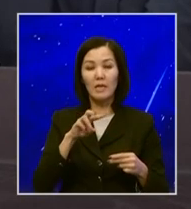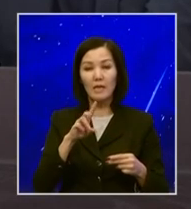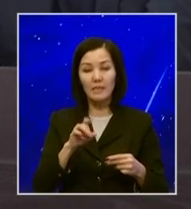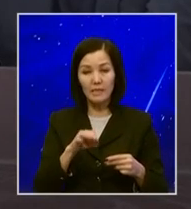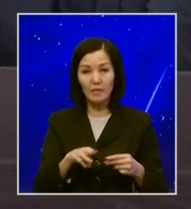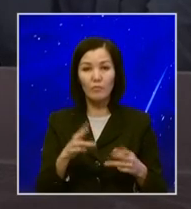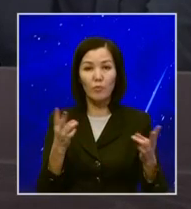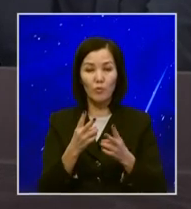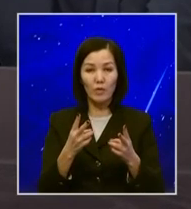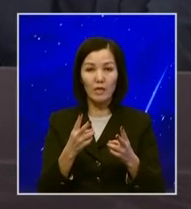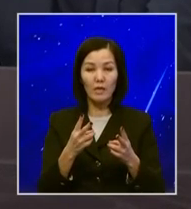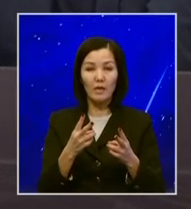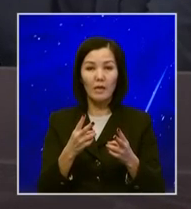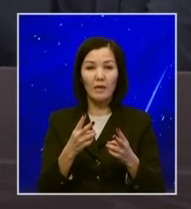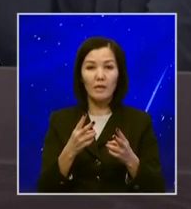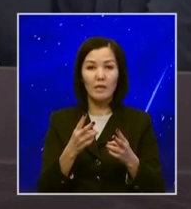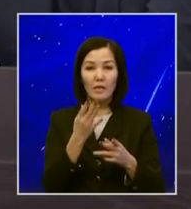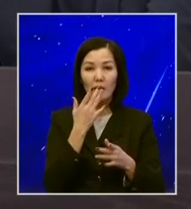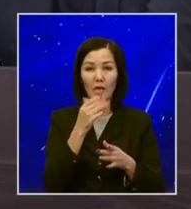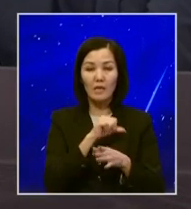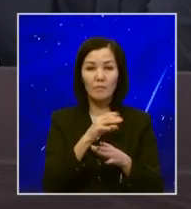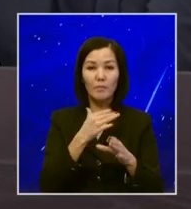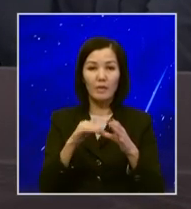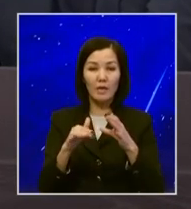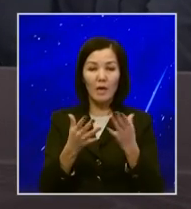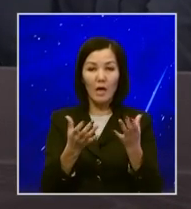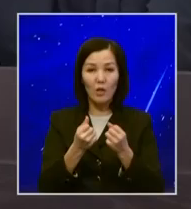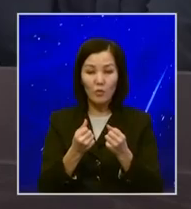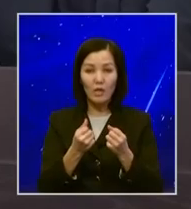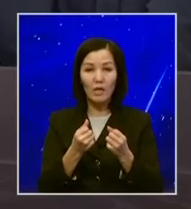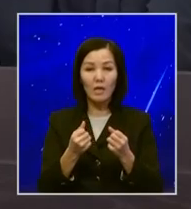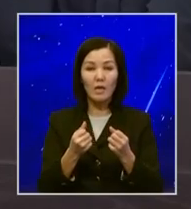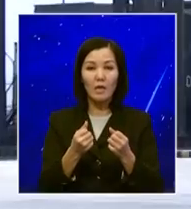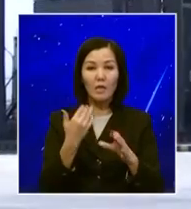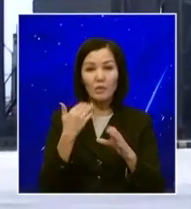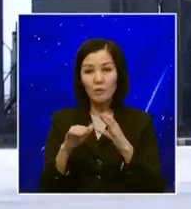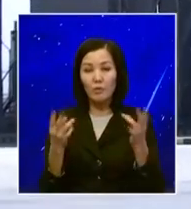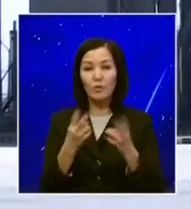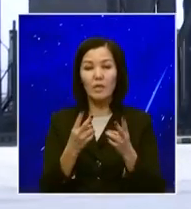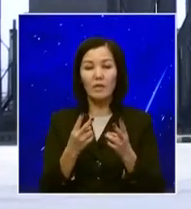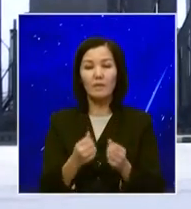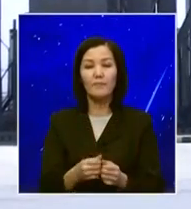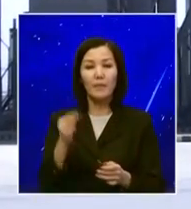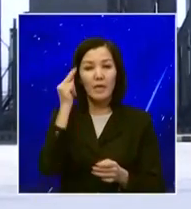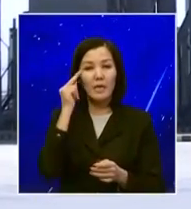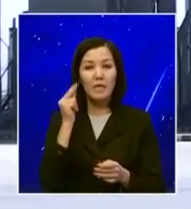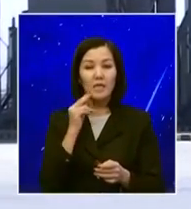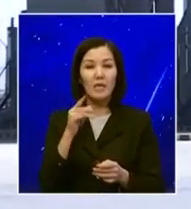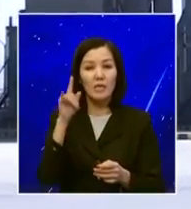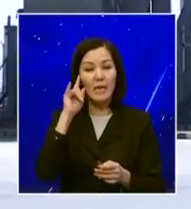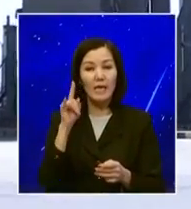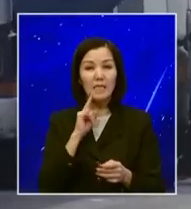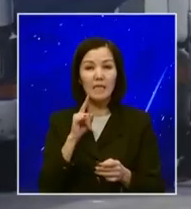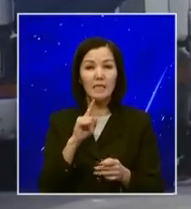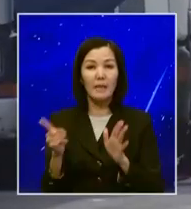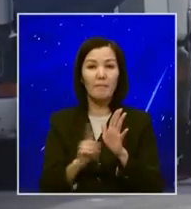бізден бара жатқан экспорт олар да қабылдау керек, импортта болу керек, сондықтан барлық жұмыс жасалып жатыр. Қазақ-Қытай шекарасындағы барыс келіс